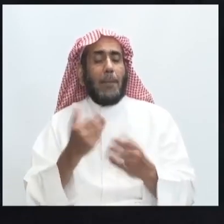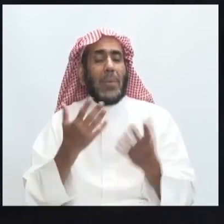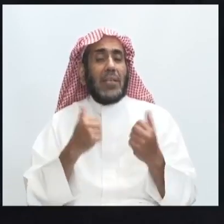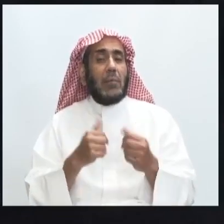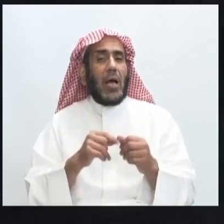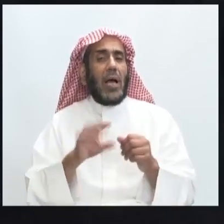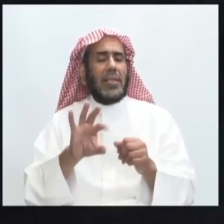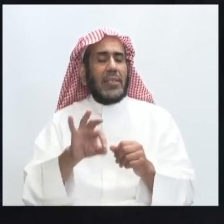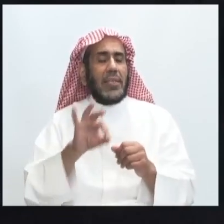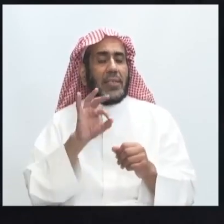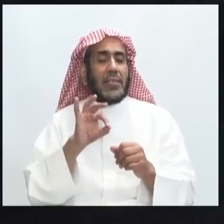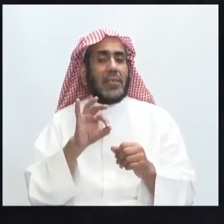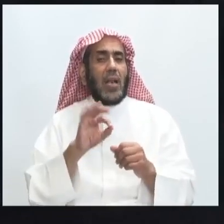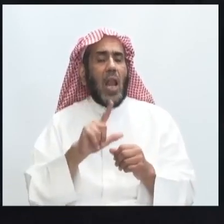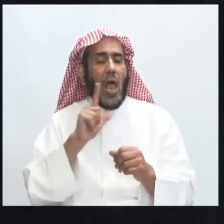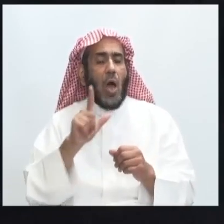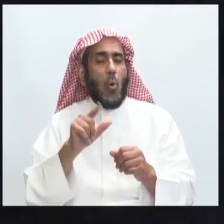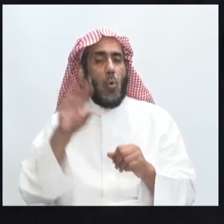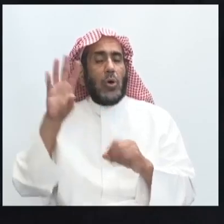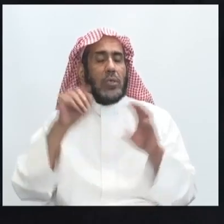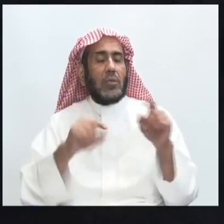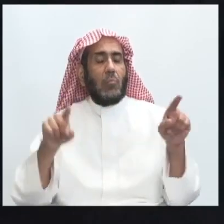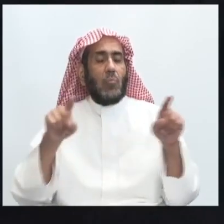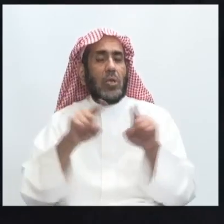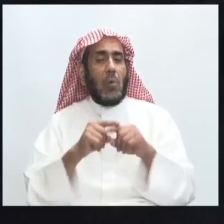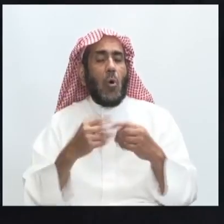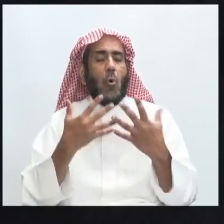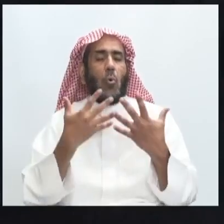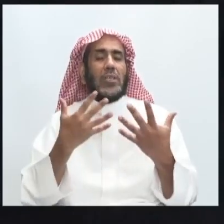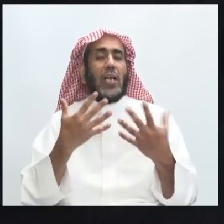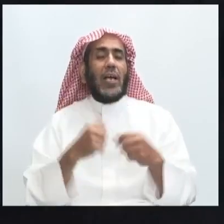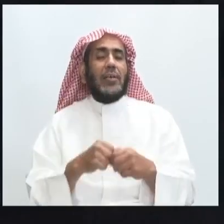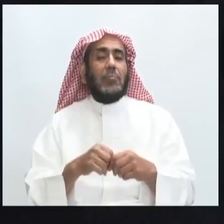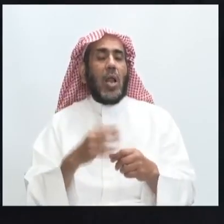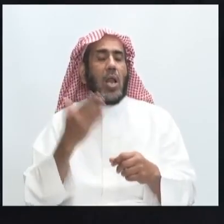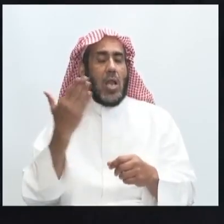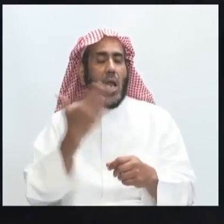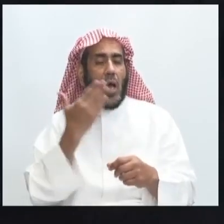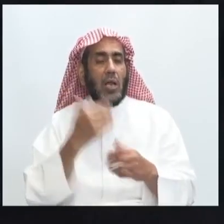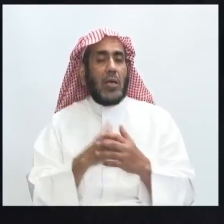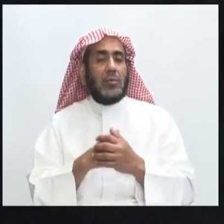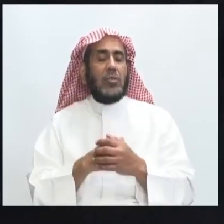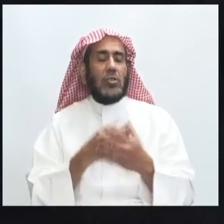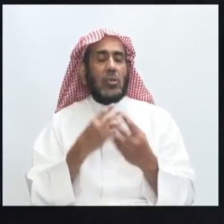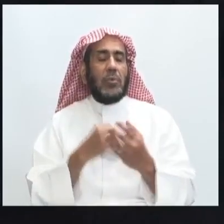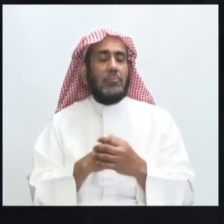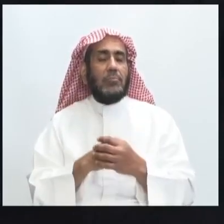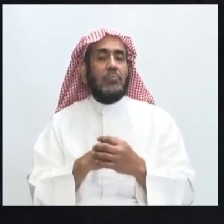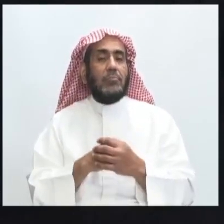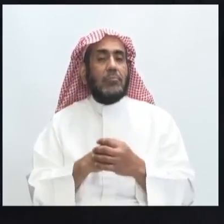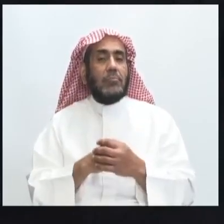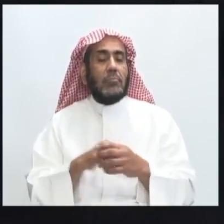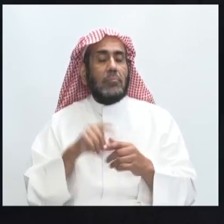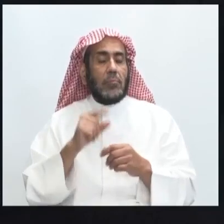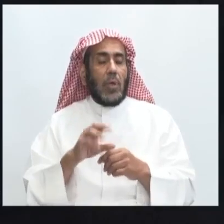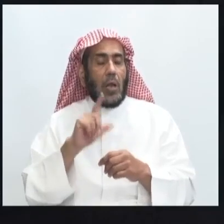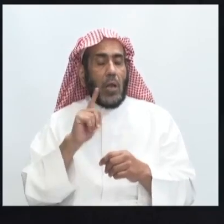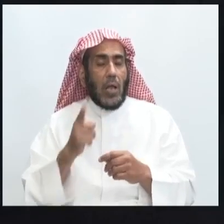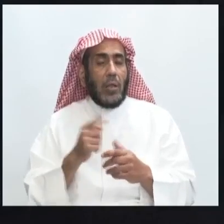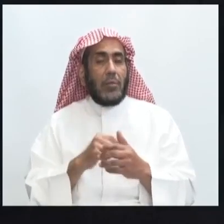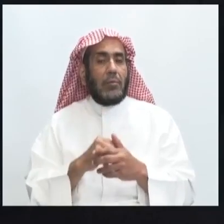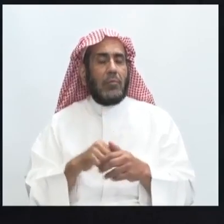طلب منك ان تختار له قصه مناسبه وشائقه ليقراها جميل هنا طبعا لاحظ